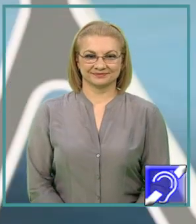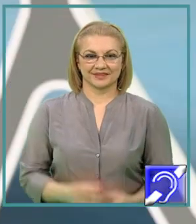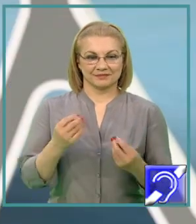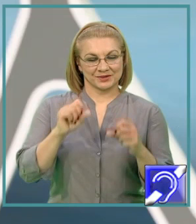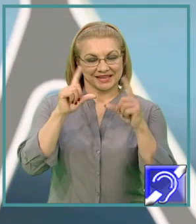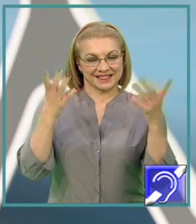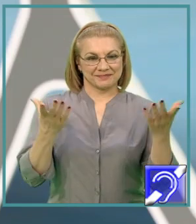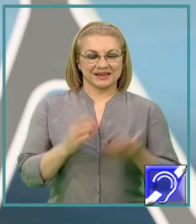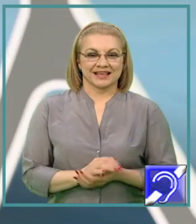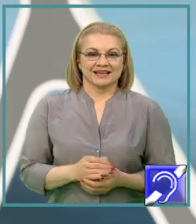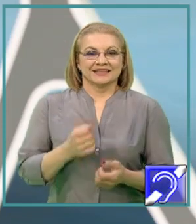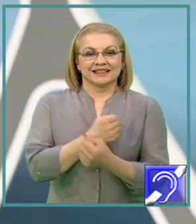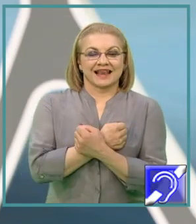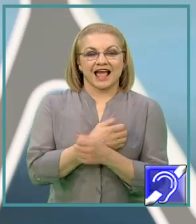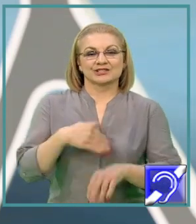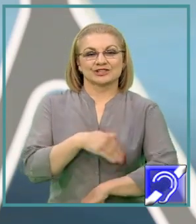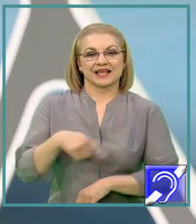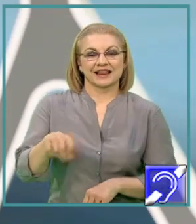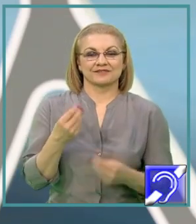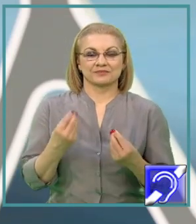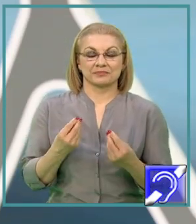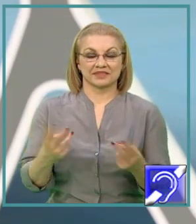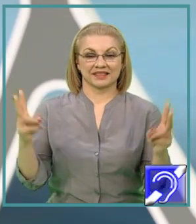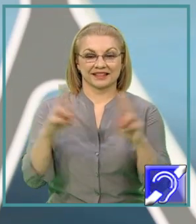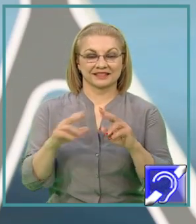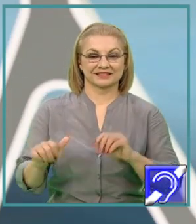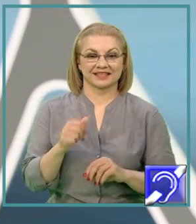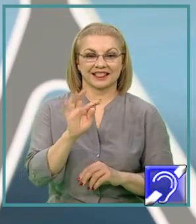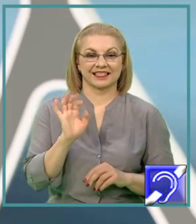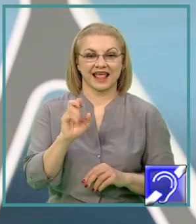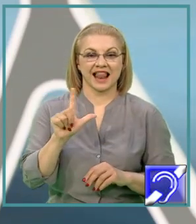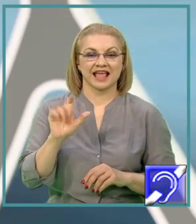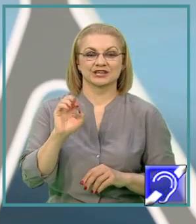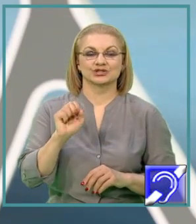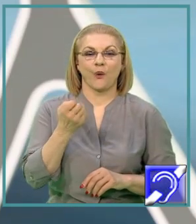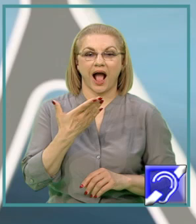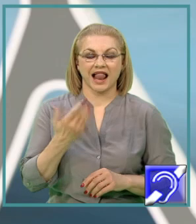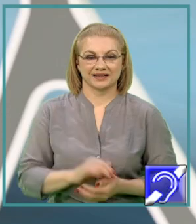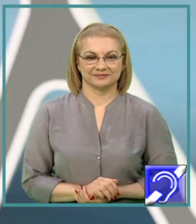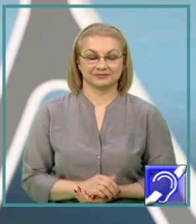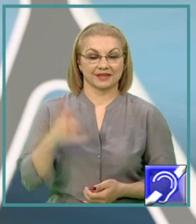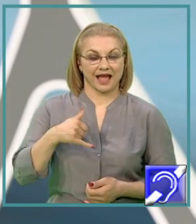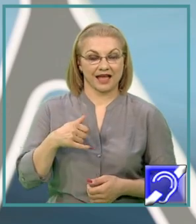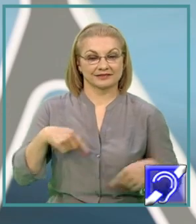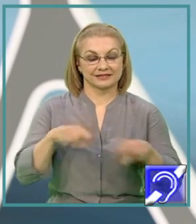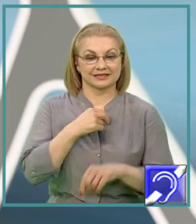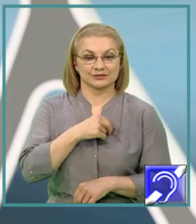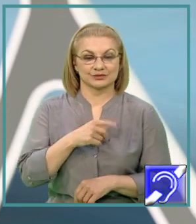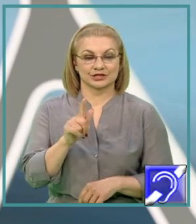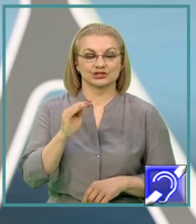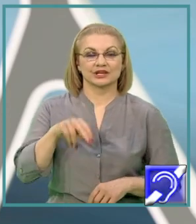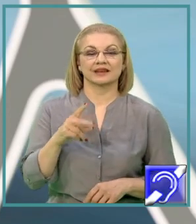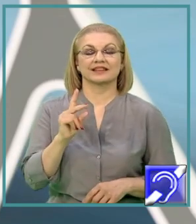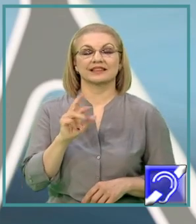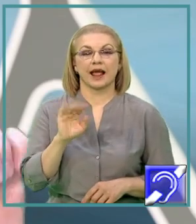Bună dimineața, dragi elevi! Bine, ne revedem la teleșcoală! Astăzi vom studia genul